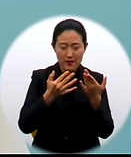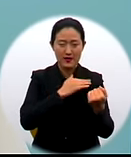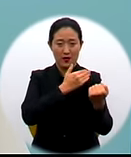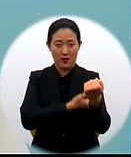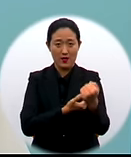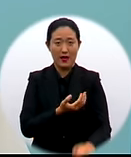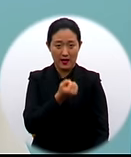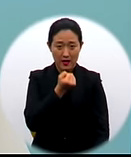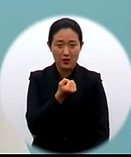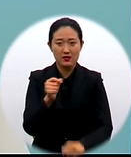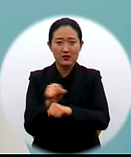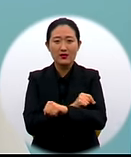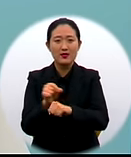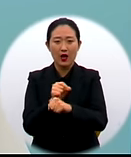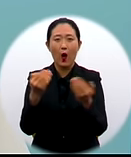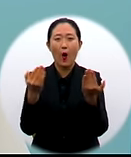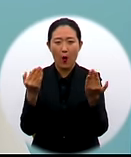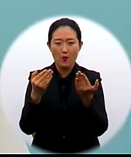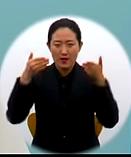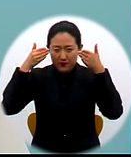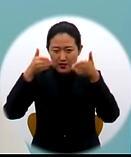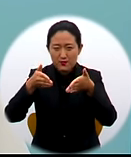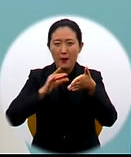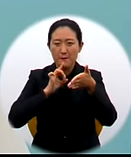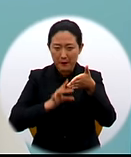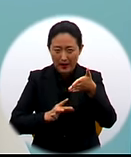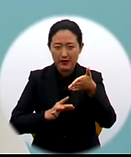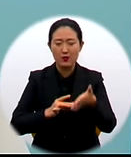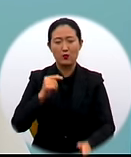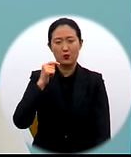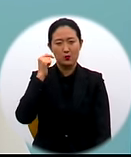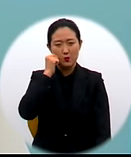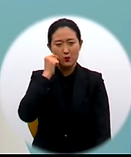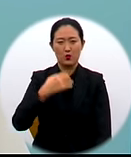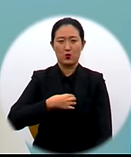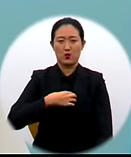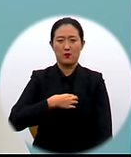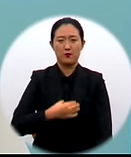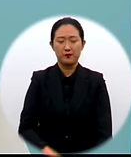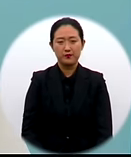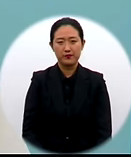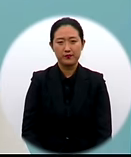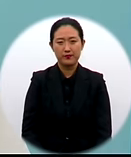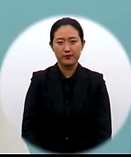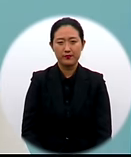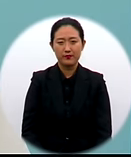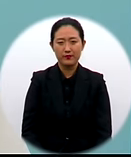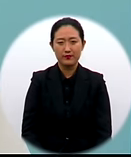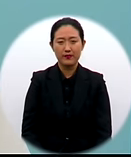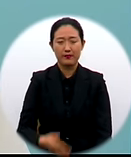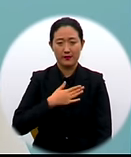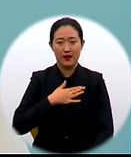역량을 가지고 특정 직무에 집중하는 건 굉장히 위험할 수 있는 진로 설계 방법 중에 하나입니다. 제가 이 이야기를 하는